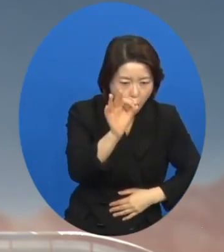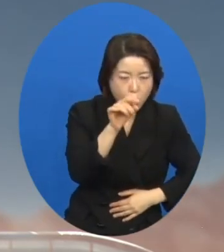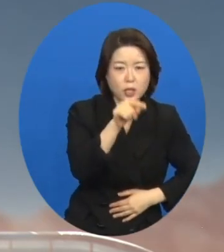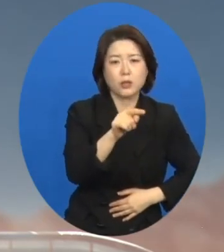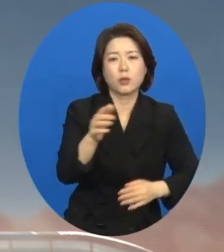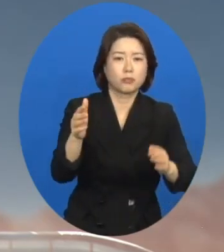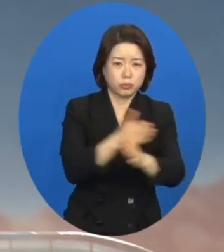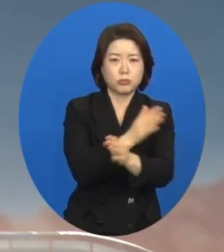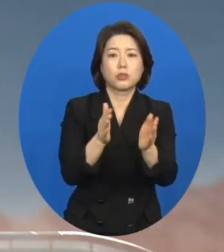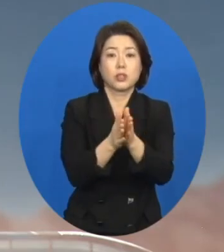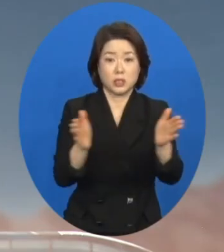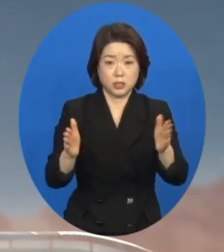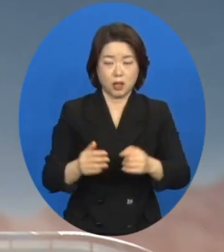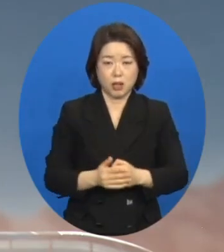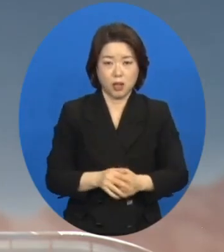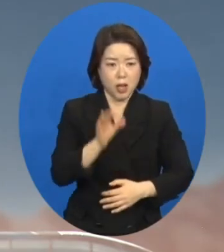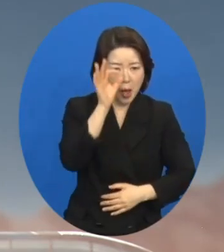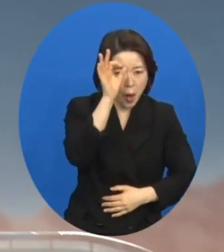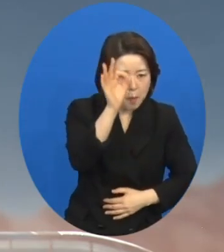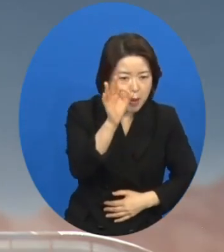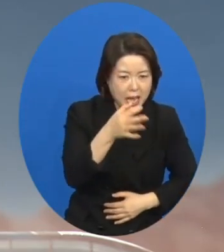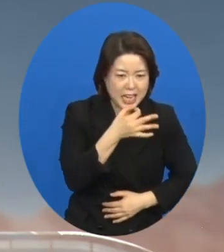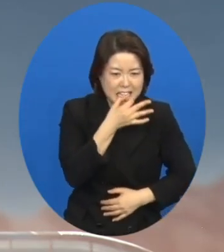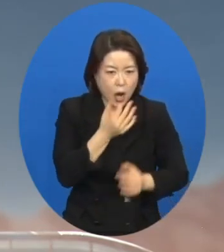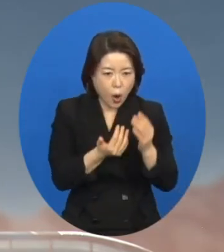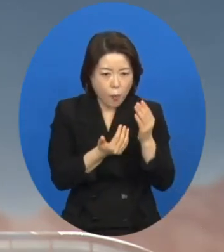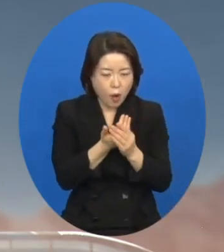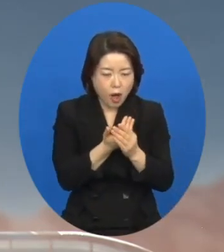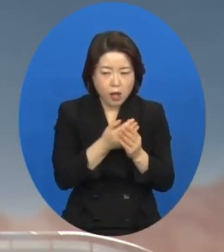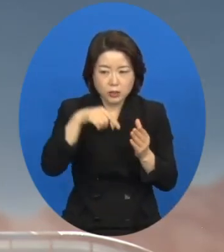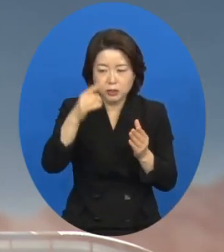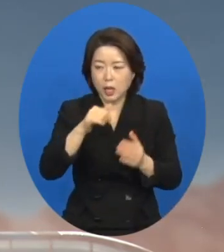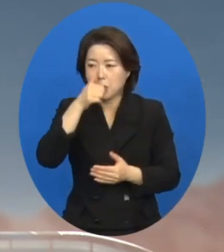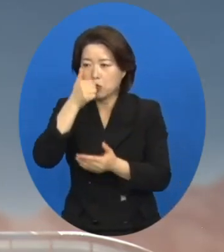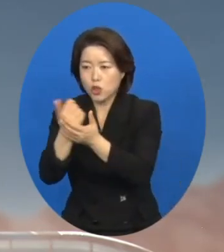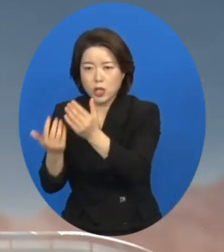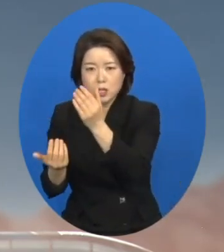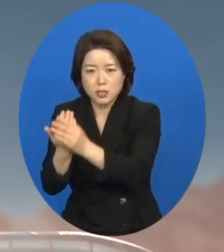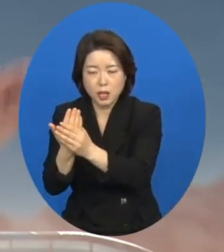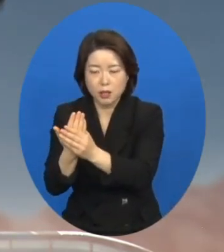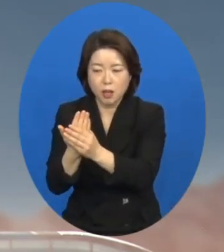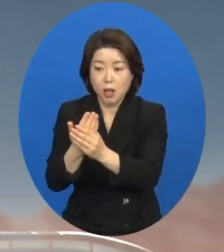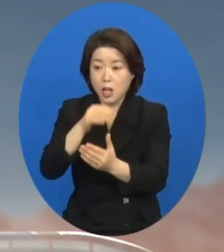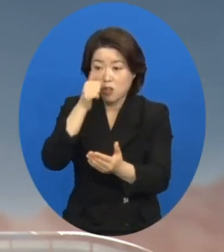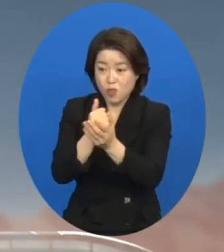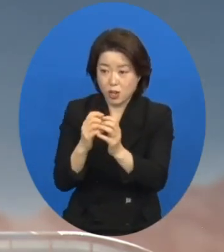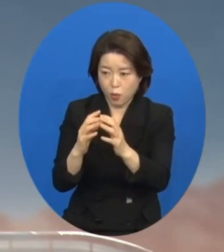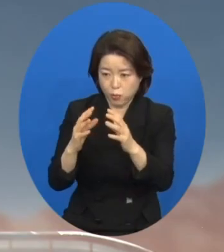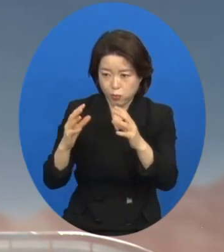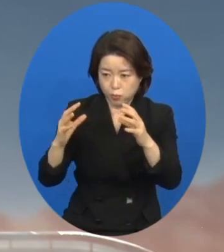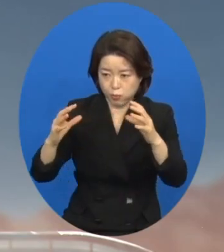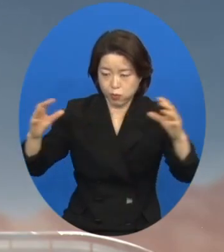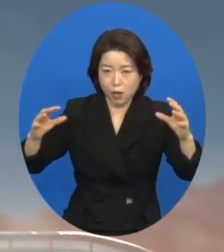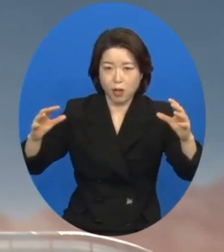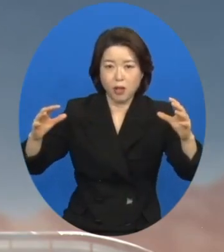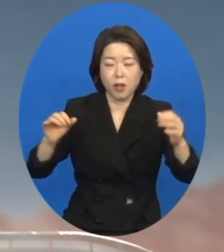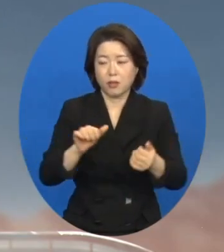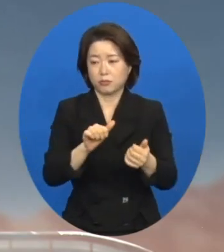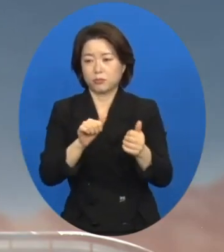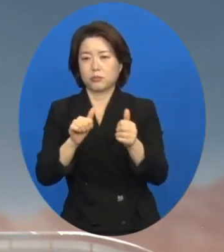시작해요. 봐서 욕심이 잉태하면 죄를 낳고 죄가 장성하여